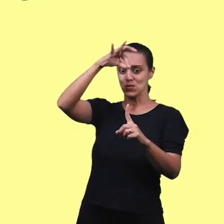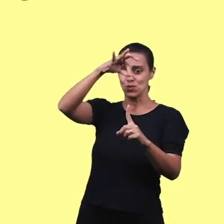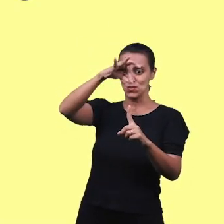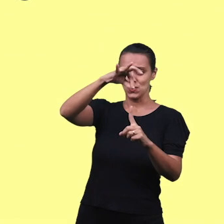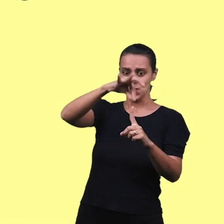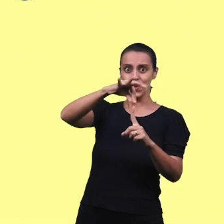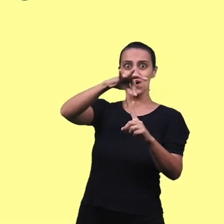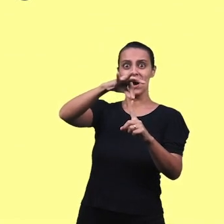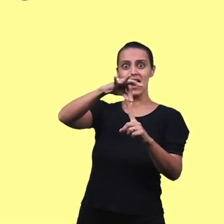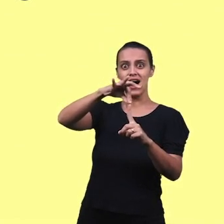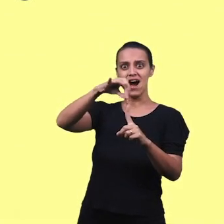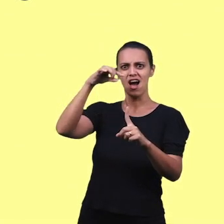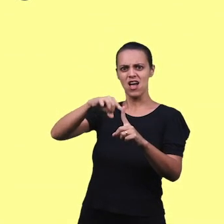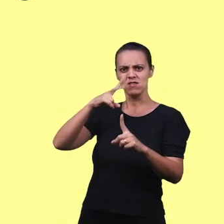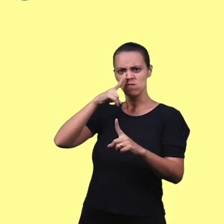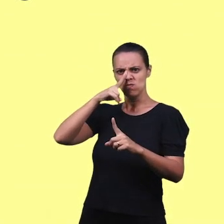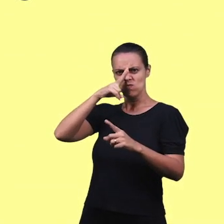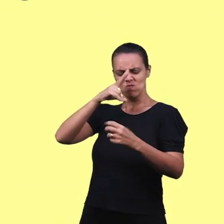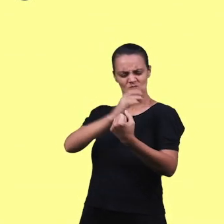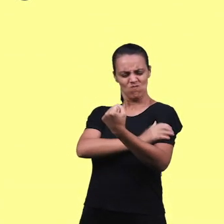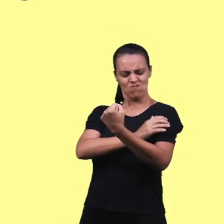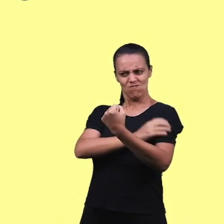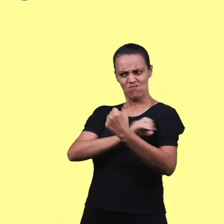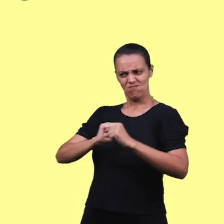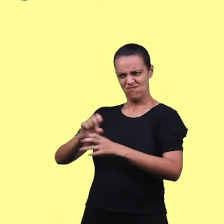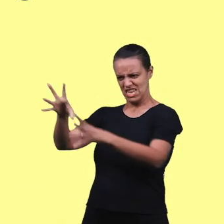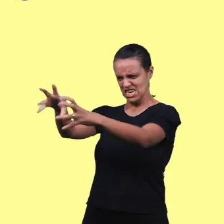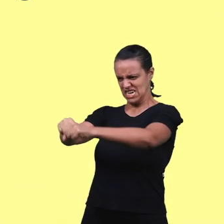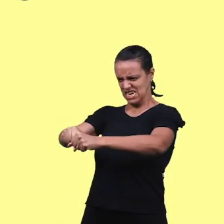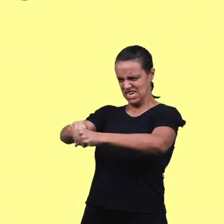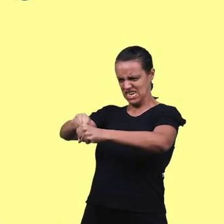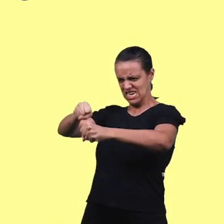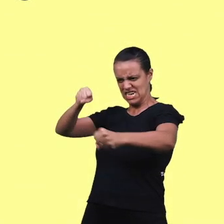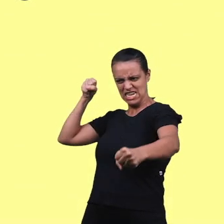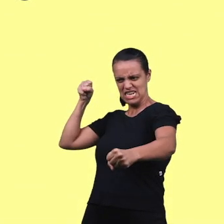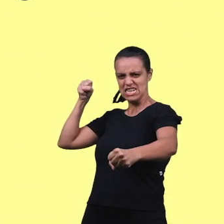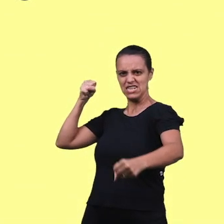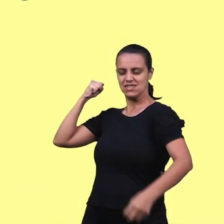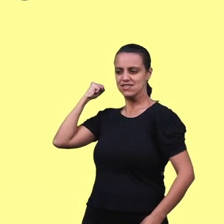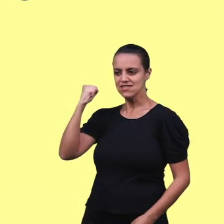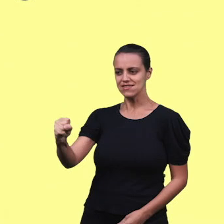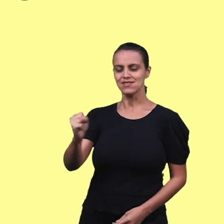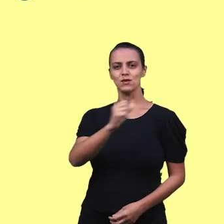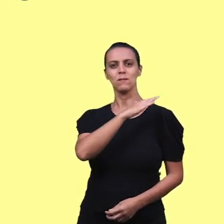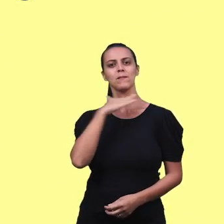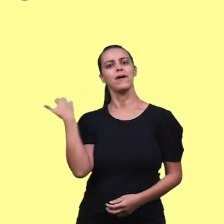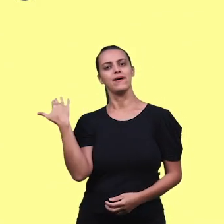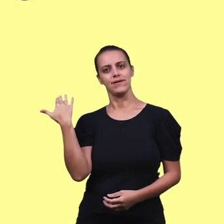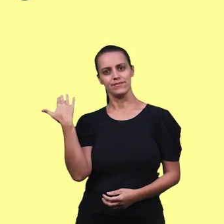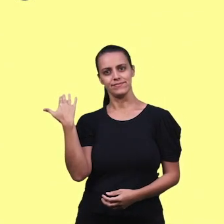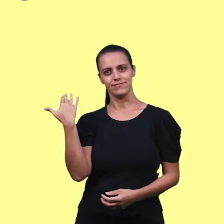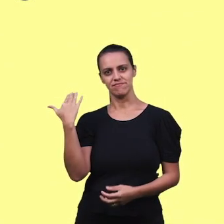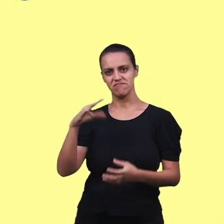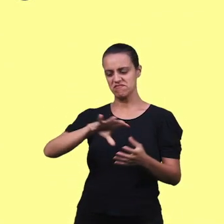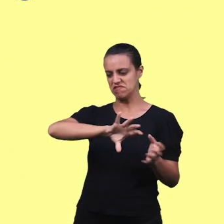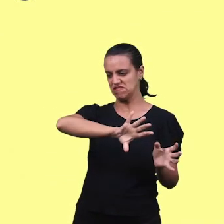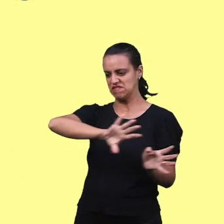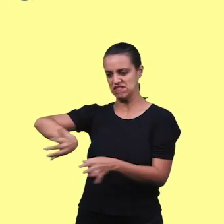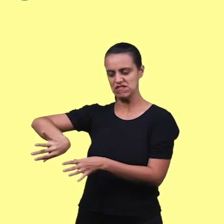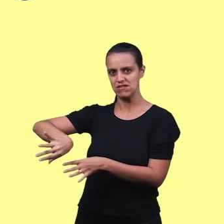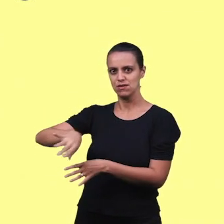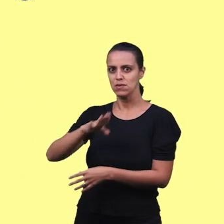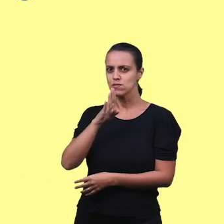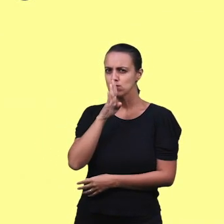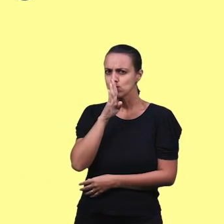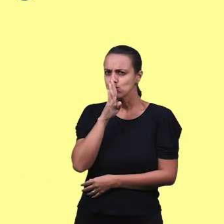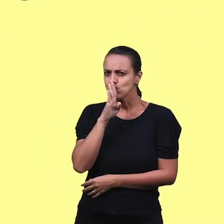de Samson. Et Samson, il a blessé et tué le lion. Il n'a pas raconté